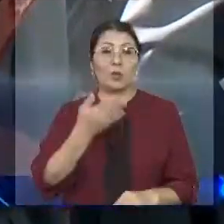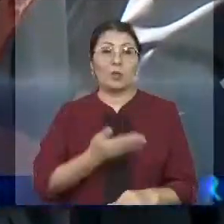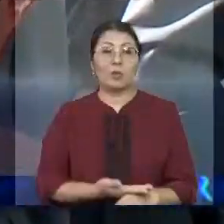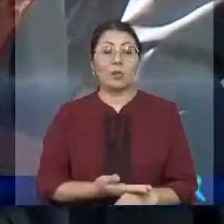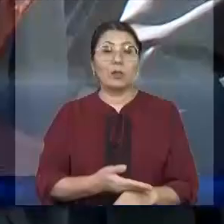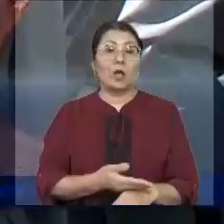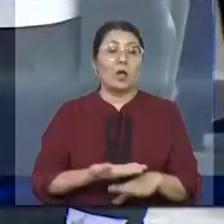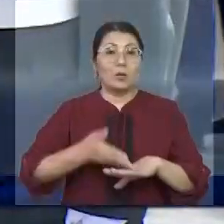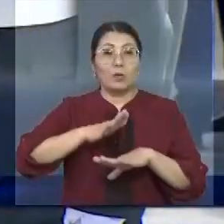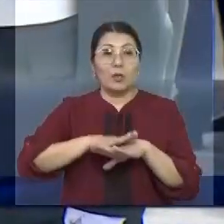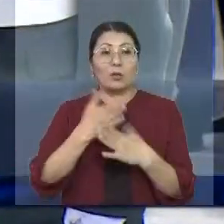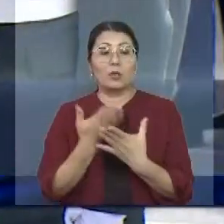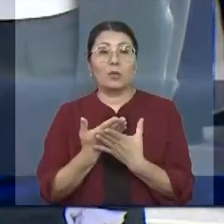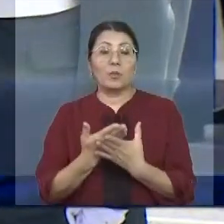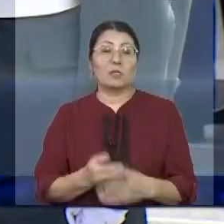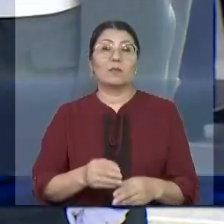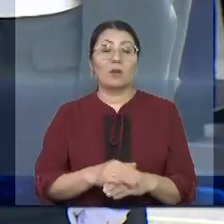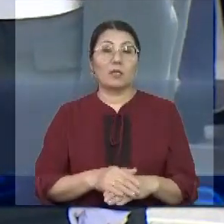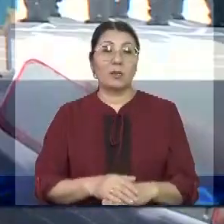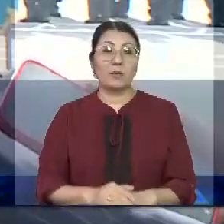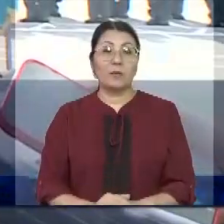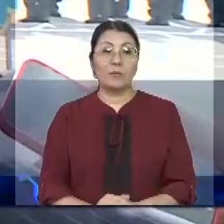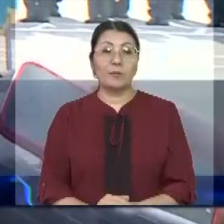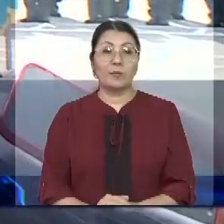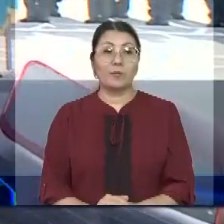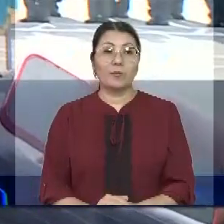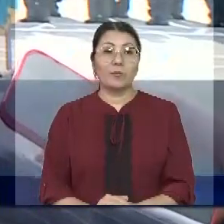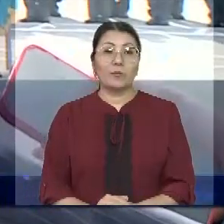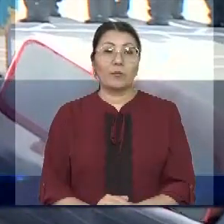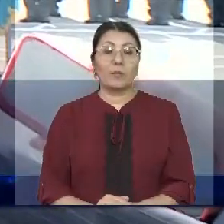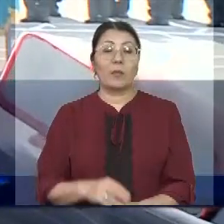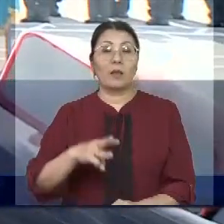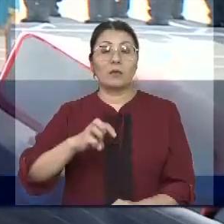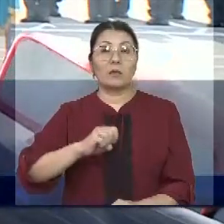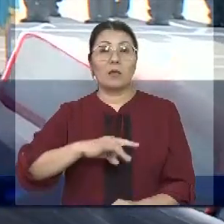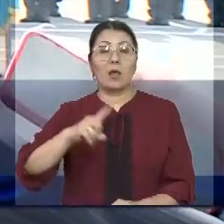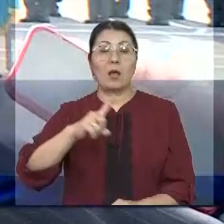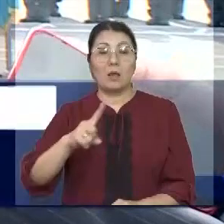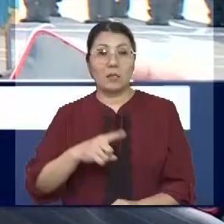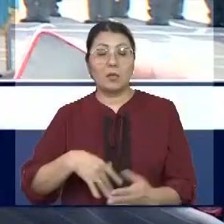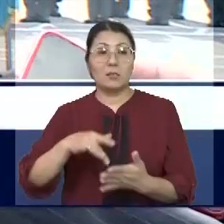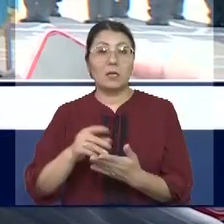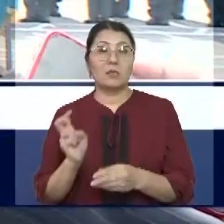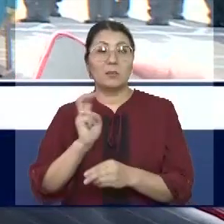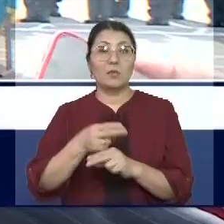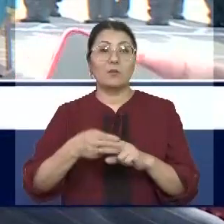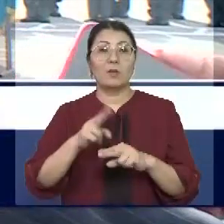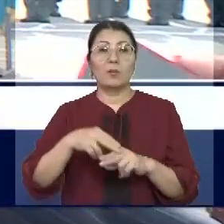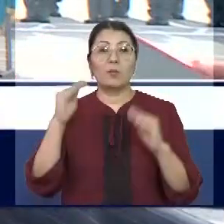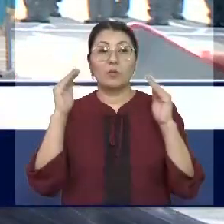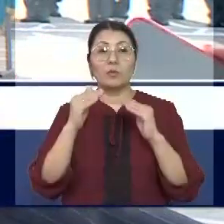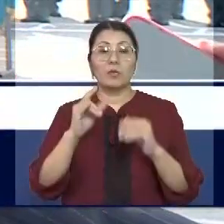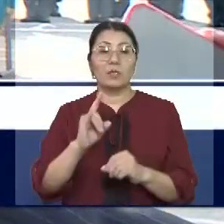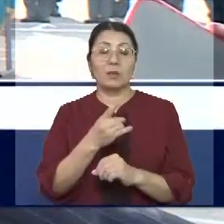оңай емес. Талапкерлер әскери полигонда сыналды. Жамбыл облысы Тараз қаласынан келіп отырмын. Бұл институтта мен